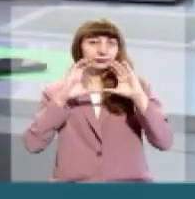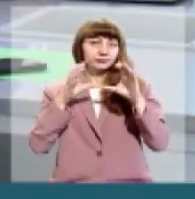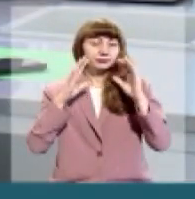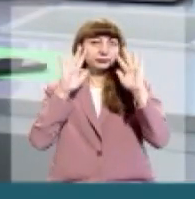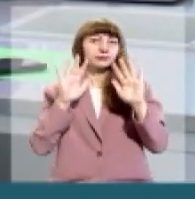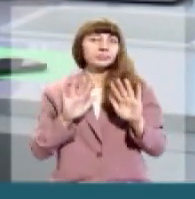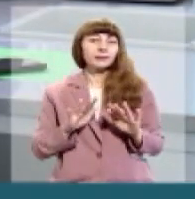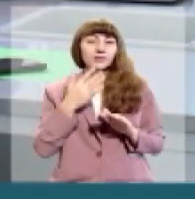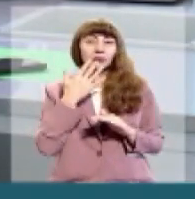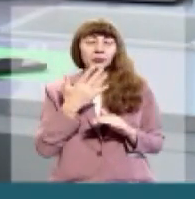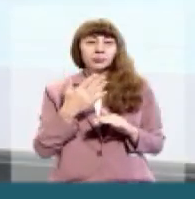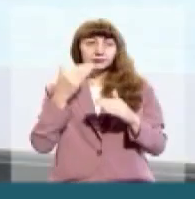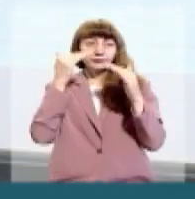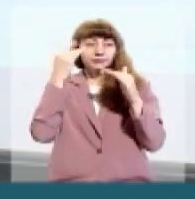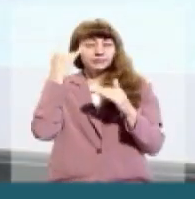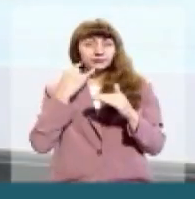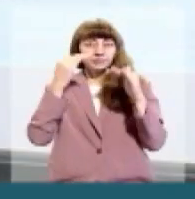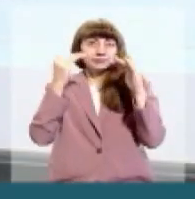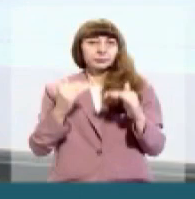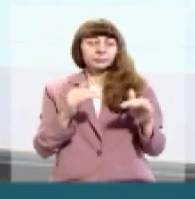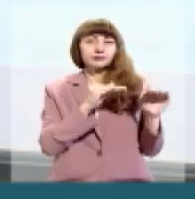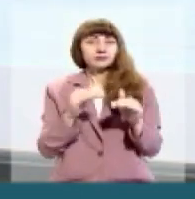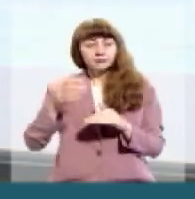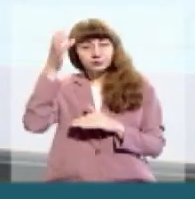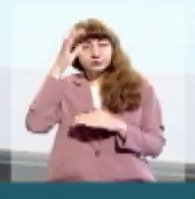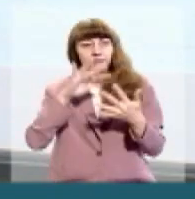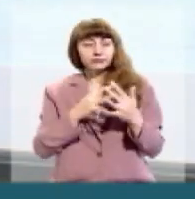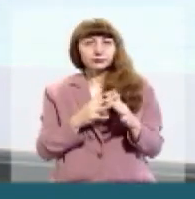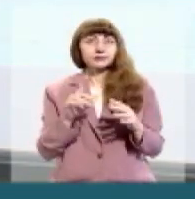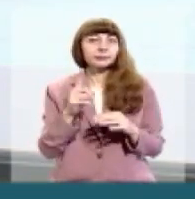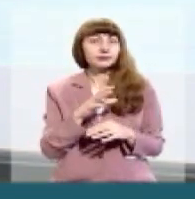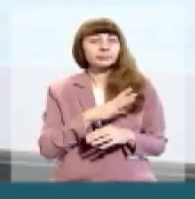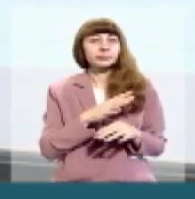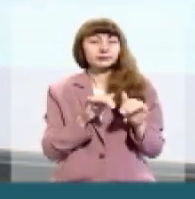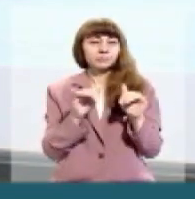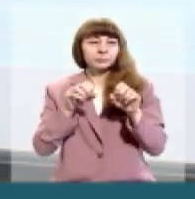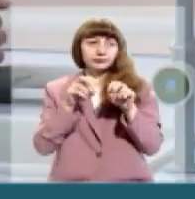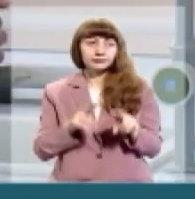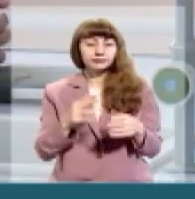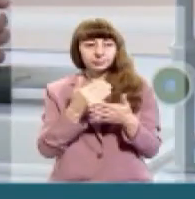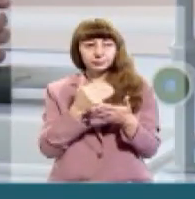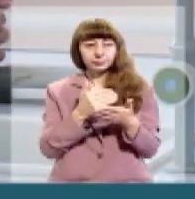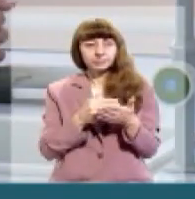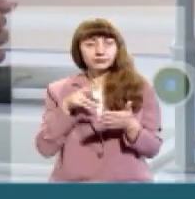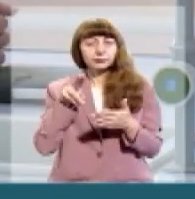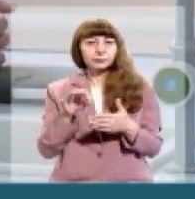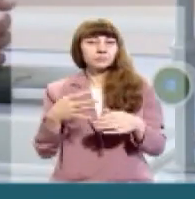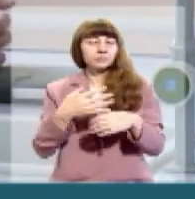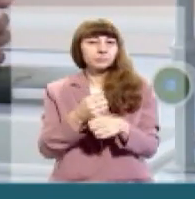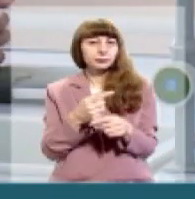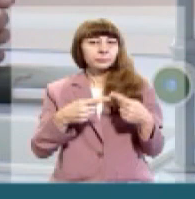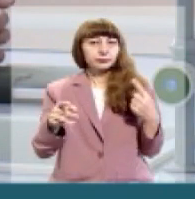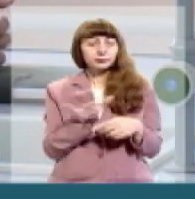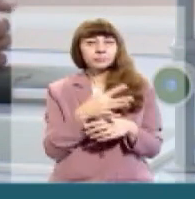Қазақстанда ауылдағы білім деңгейі төмендеуде. Сондықтан ауыл және қала мектептері арасындағы алшақтықты азайту үшін арнайы бағдарлама